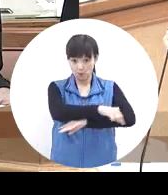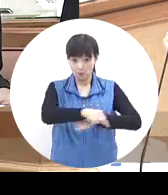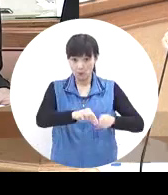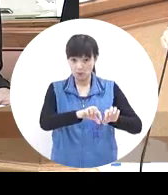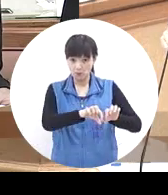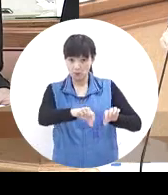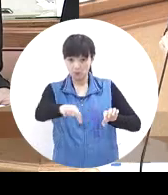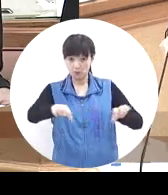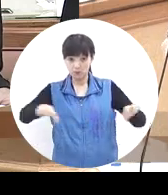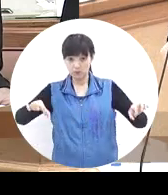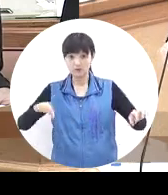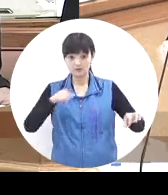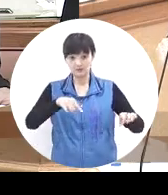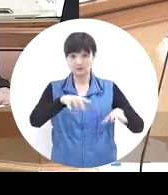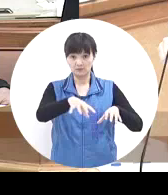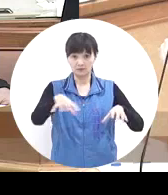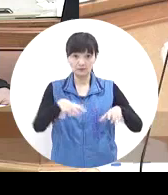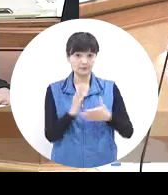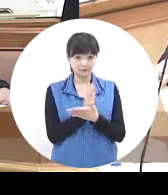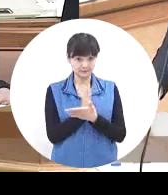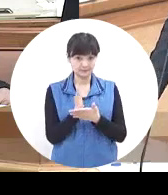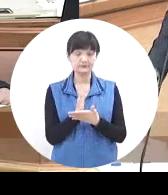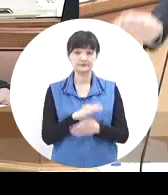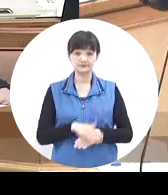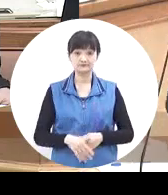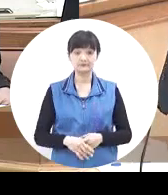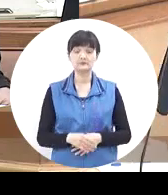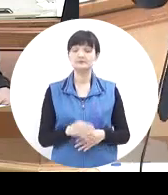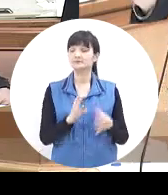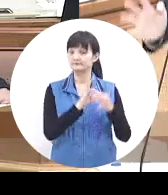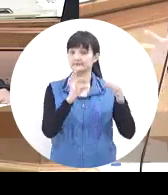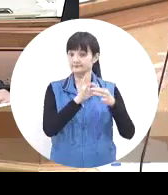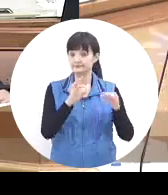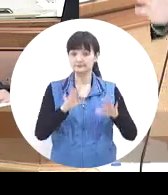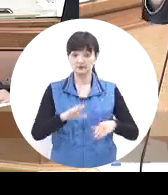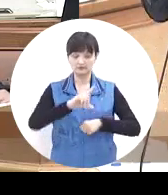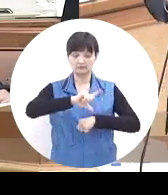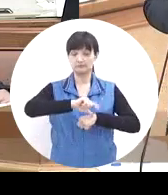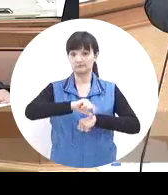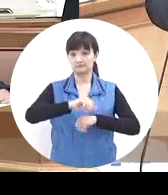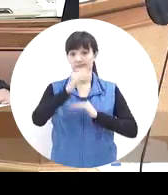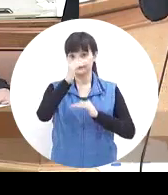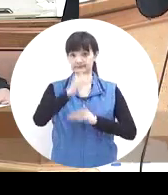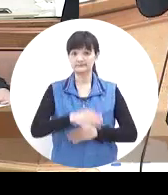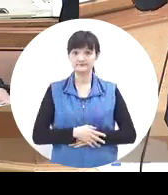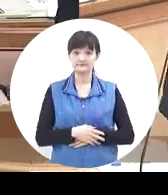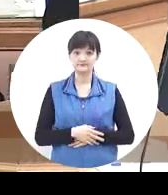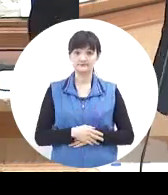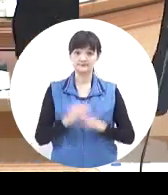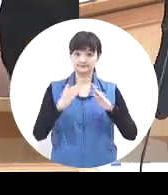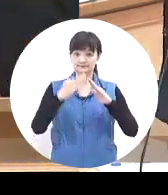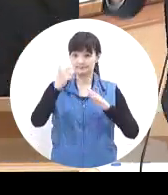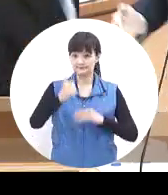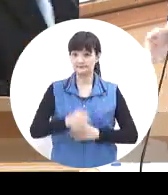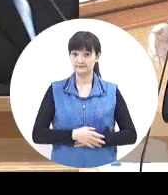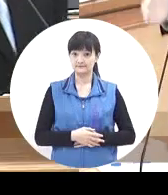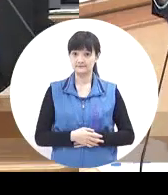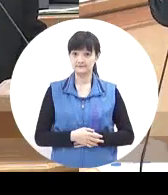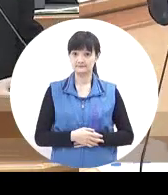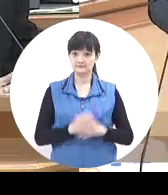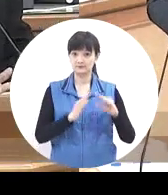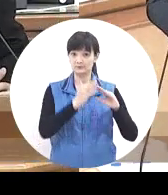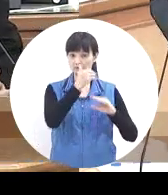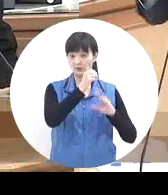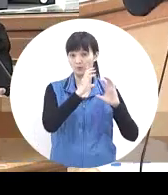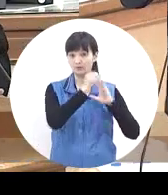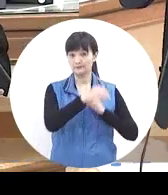去做一个评估了。 没关系啦，哈，局长，这个之后我们再讨论哈。今天时间短暂哈，市长。另外一件啦，啊，局长请回。嘉